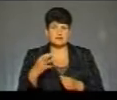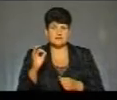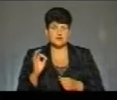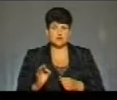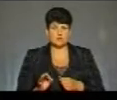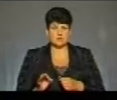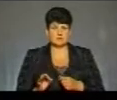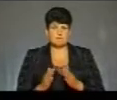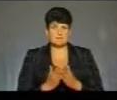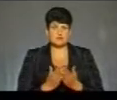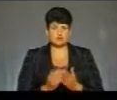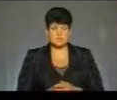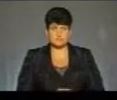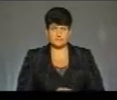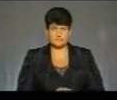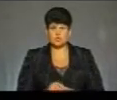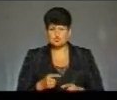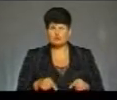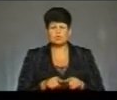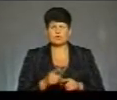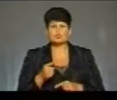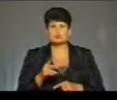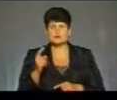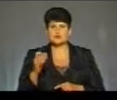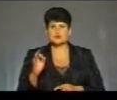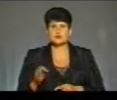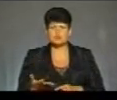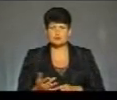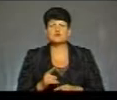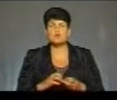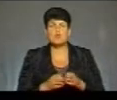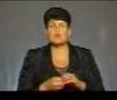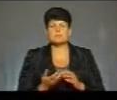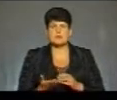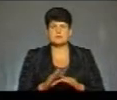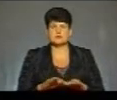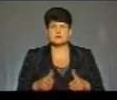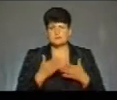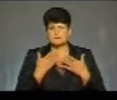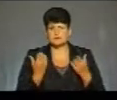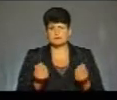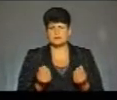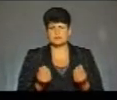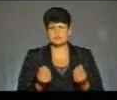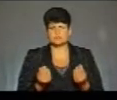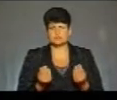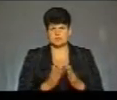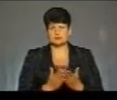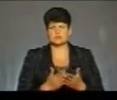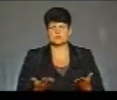25% підручників. А чому так? Чому не 100%? В чому проблема, що школярі не мають достатньо